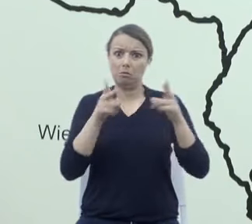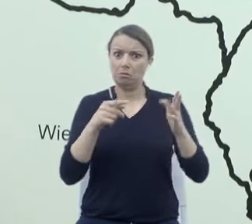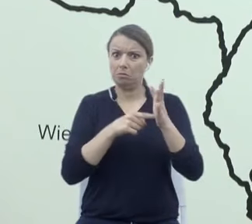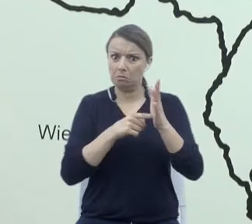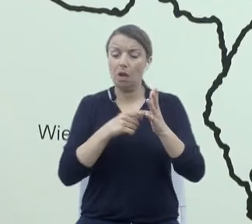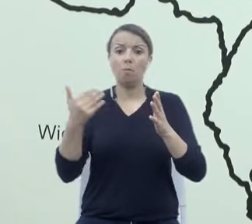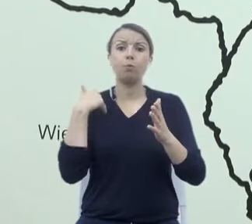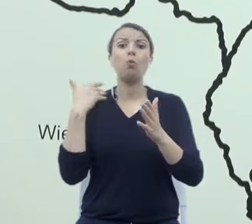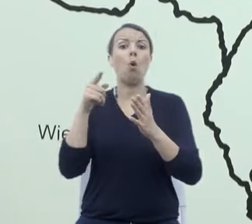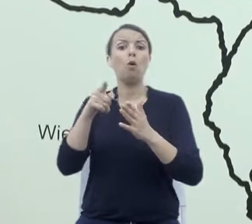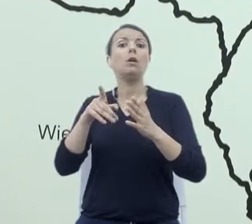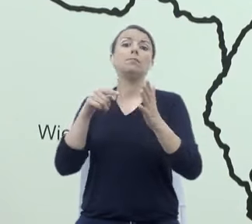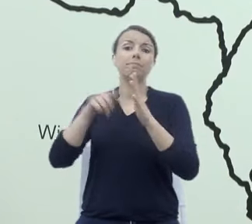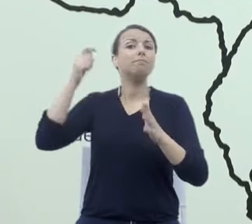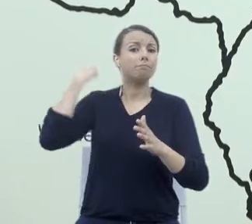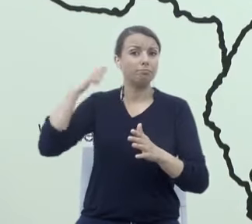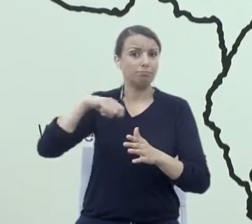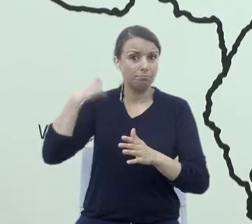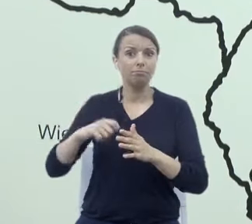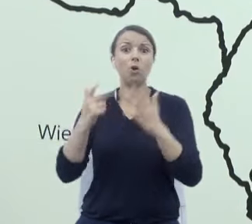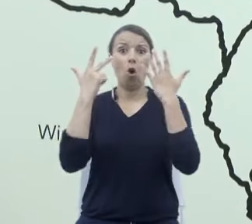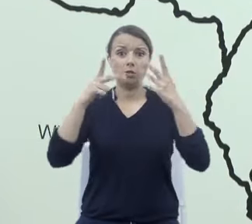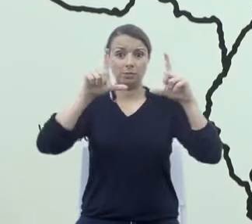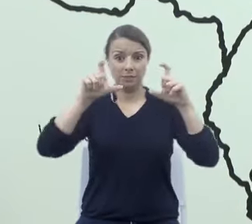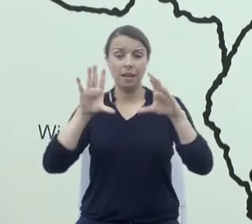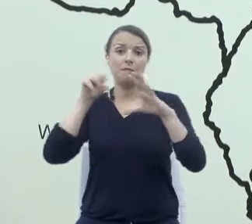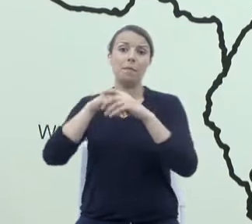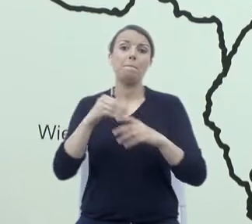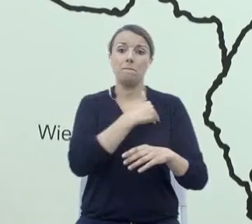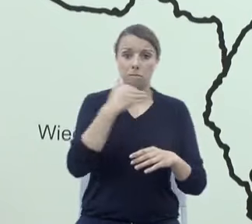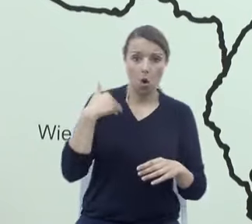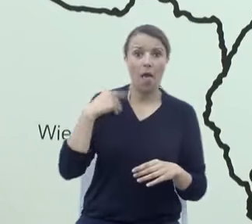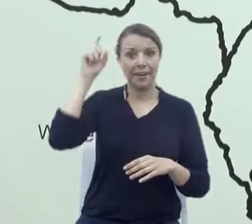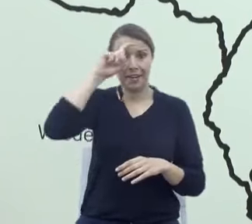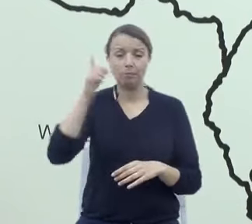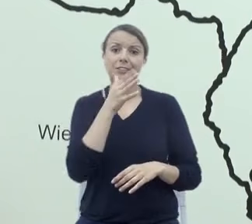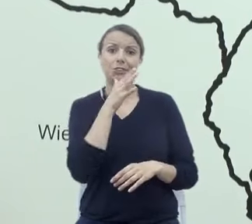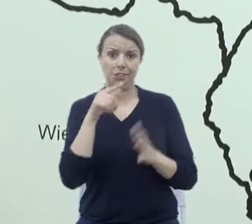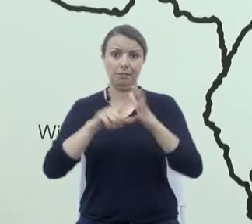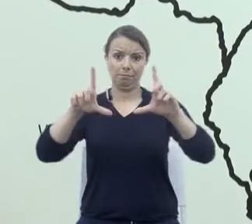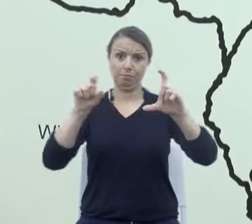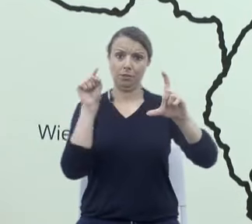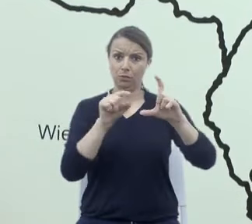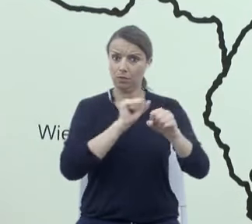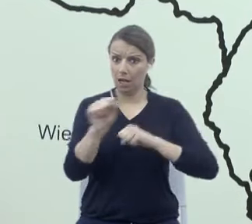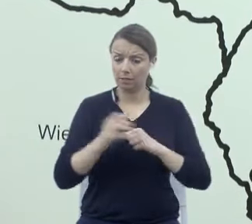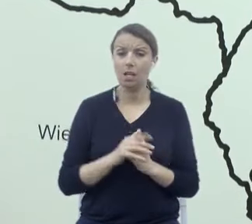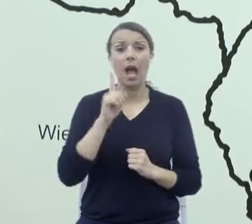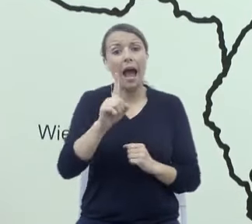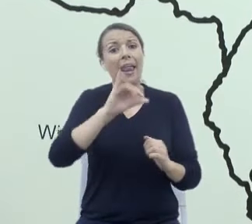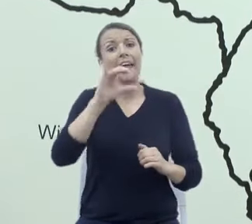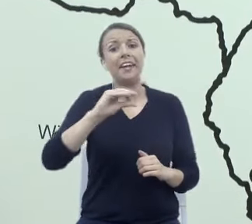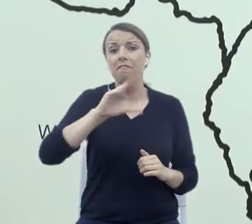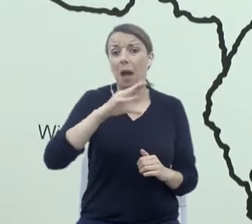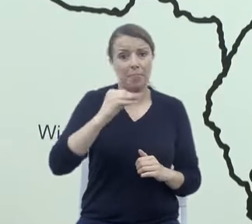zdjęć, gdzie są widoczni Polacy, Niemcy i Żydzi na tych zdjęciach. No, ale jak na razie dokumentacja jedwabińska